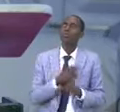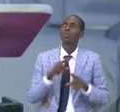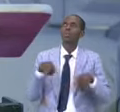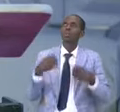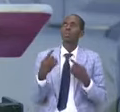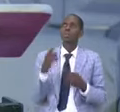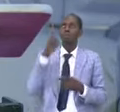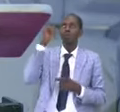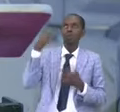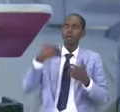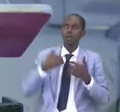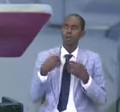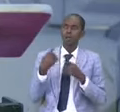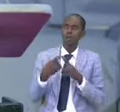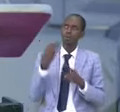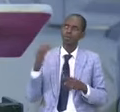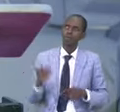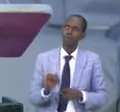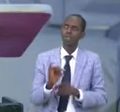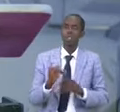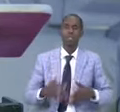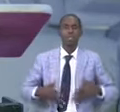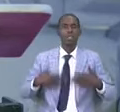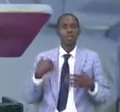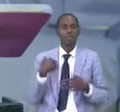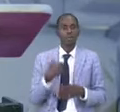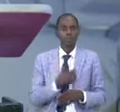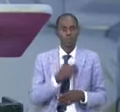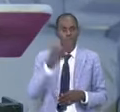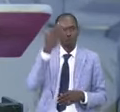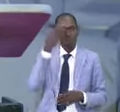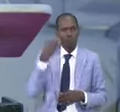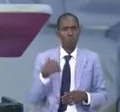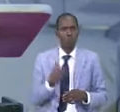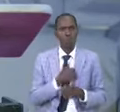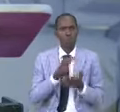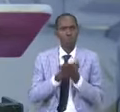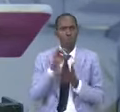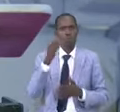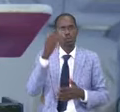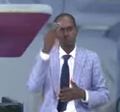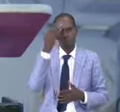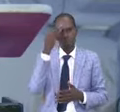et nous avons connu que tu es le Christ le Saint de Dieu